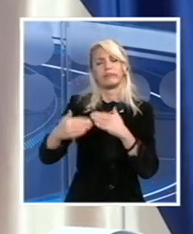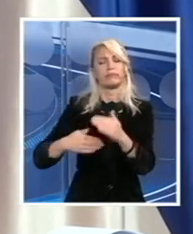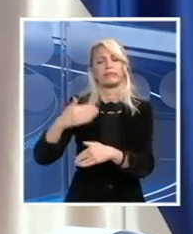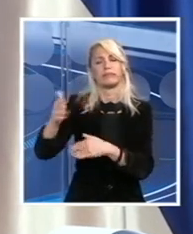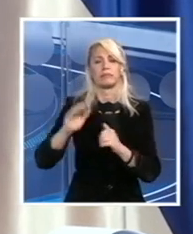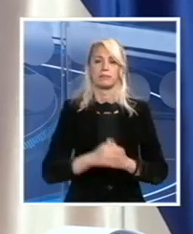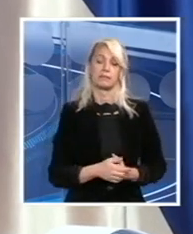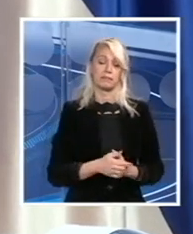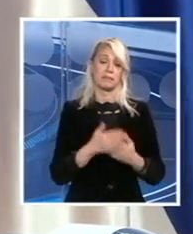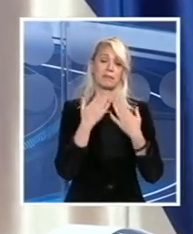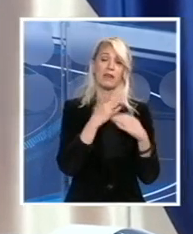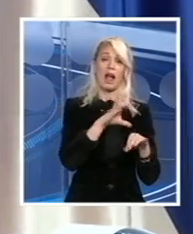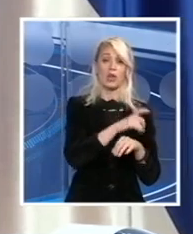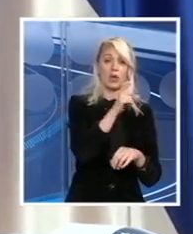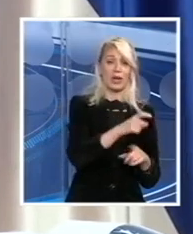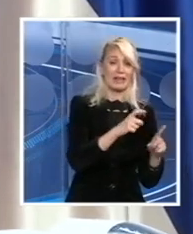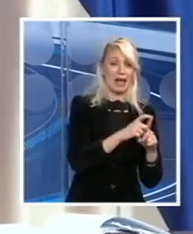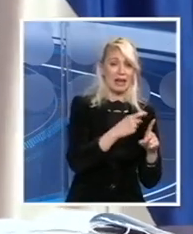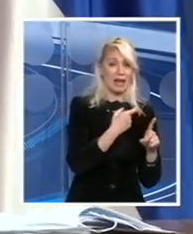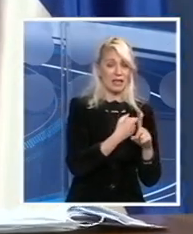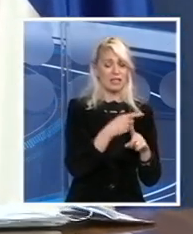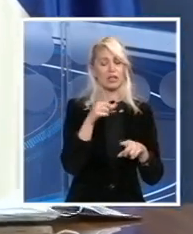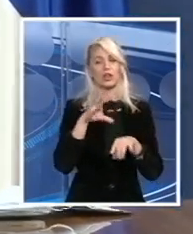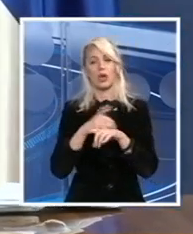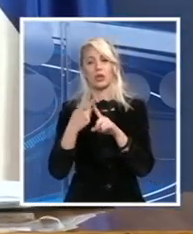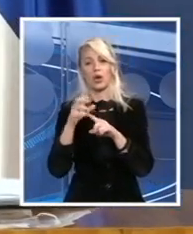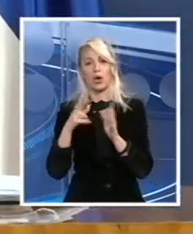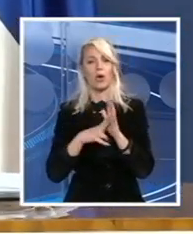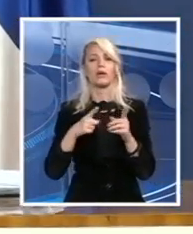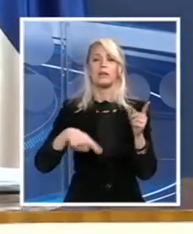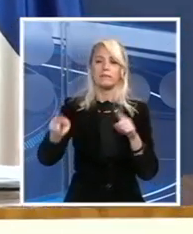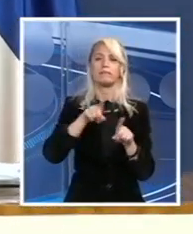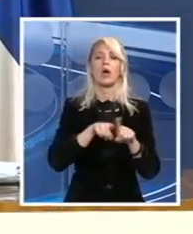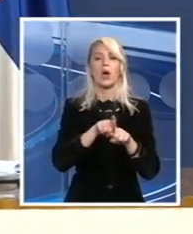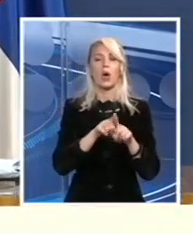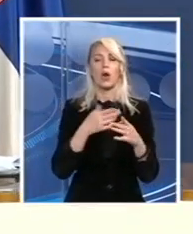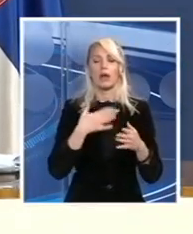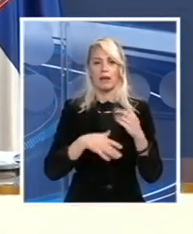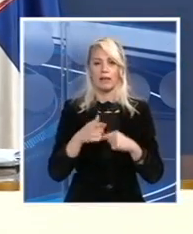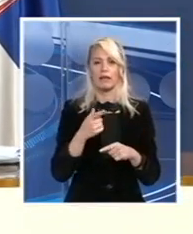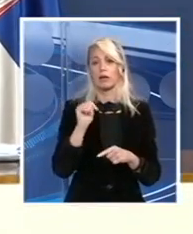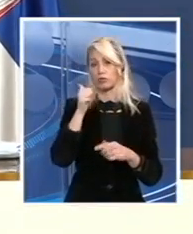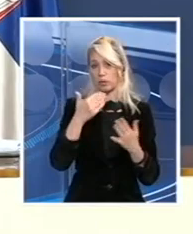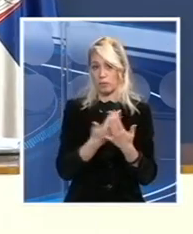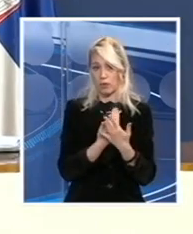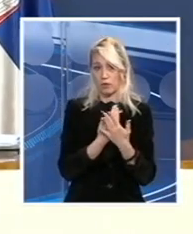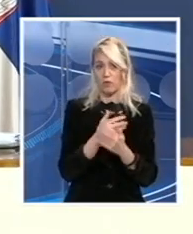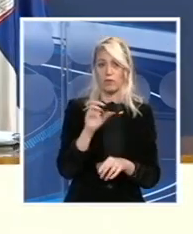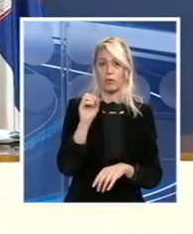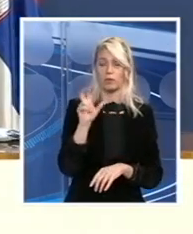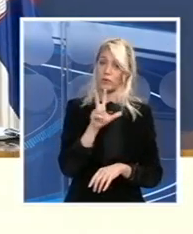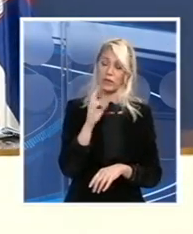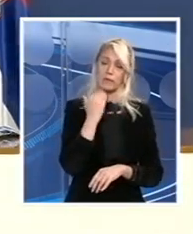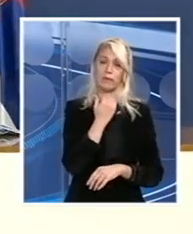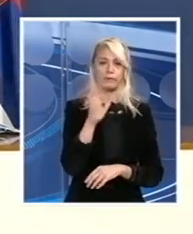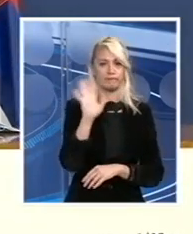Hvala doktorki Kisić-Tepavčević, hvala doktoru Konu, hvala i svima vama, dragi kolege. Vidimo se sutra u 15 časova. Doviđenja.